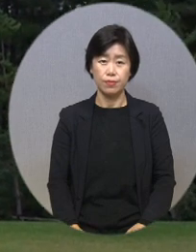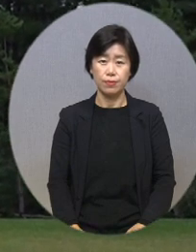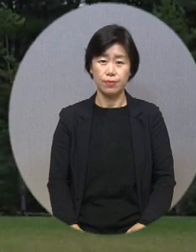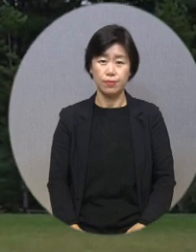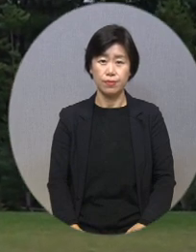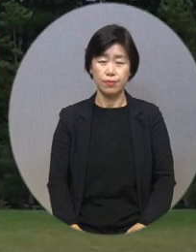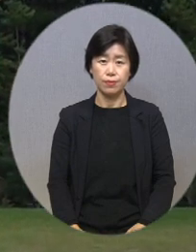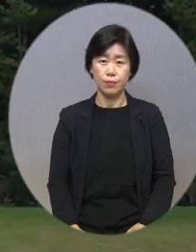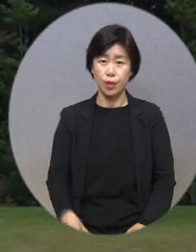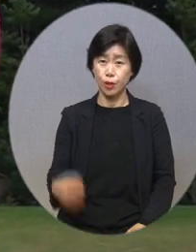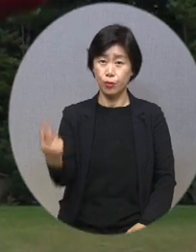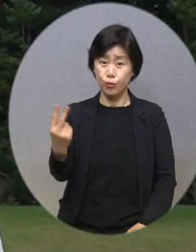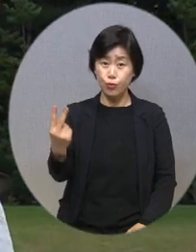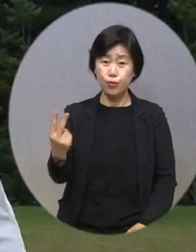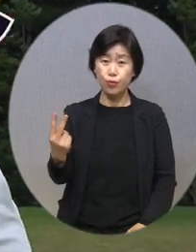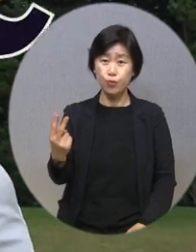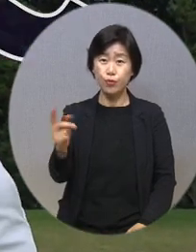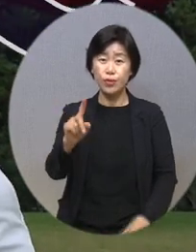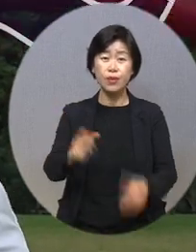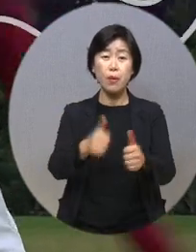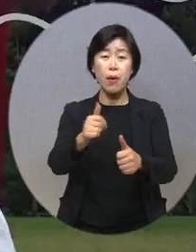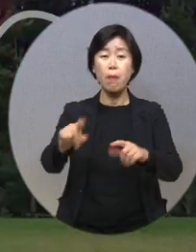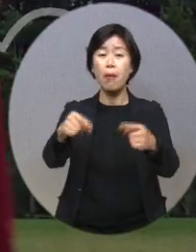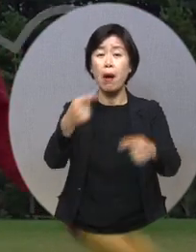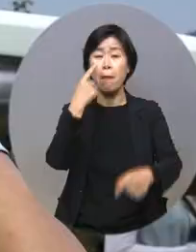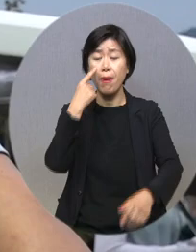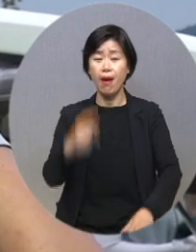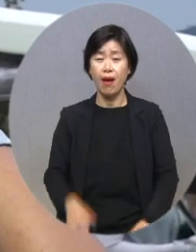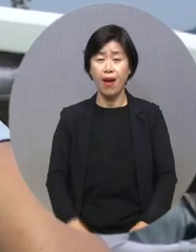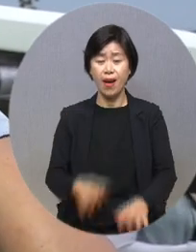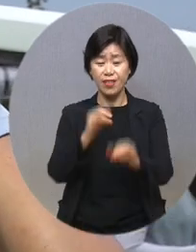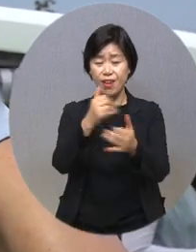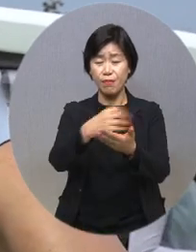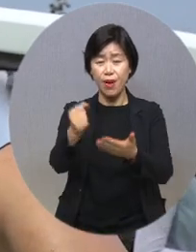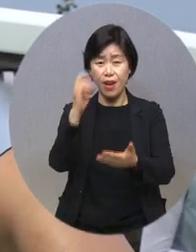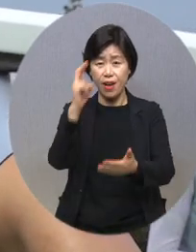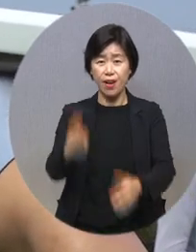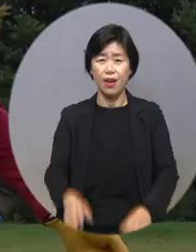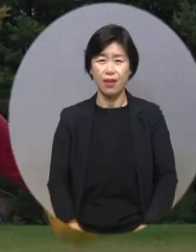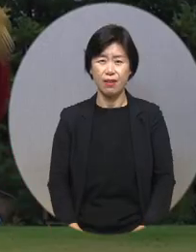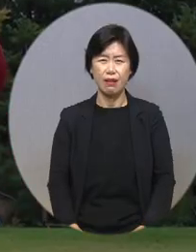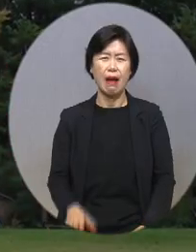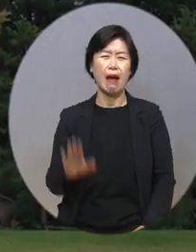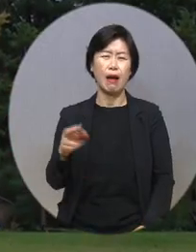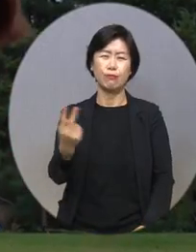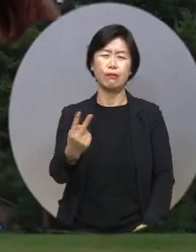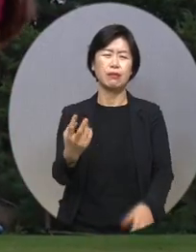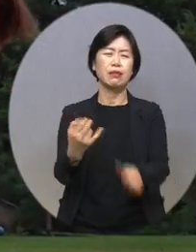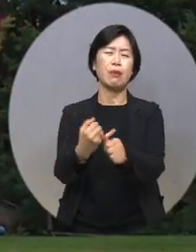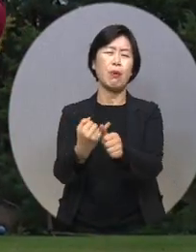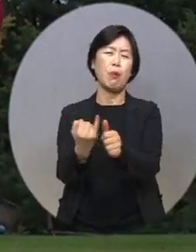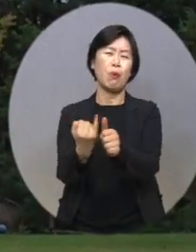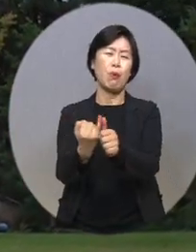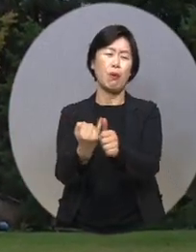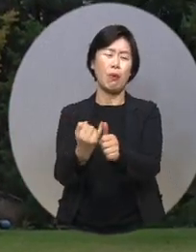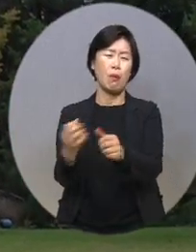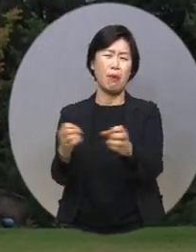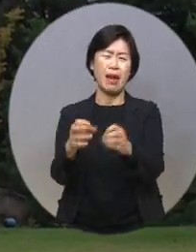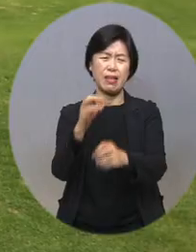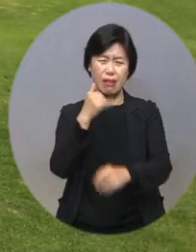커플로 나와서 상기 쓰겠어 이 사람들. 예. 아까 뭐 궁합 얘기 나오고 난리 났네 난리. 났네.